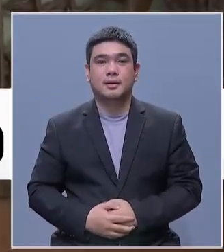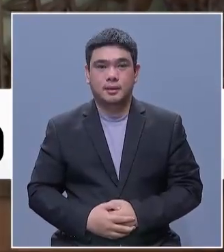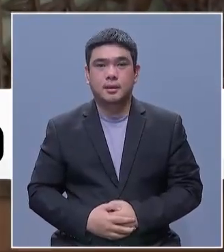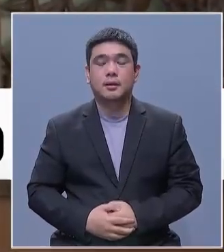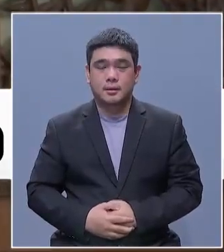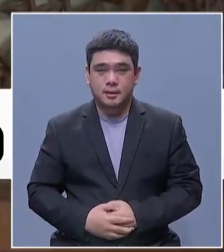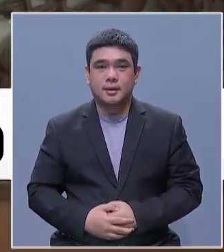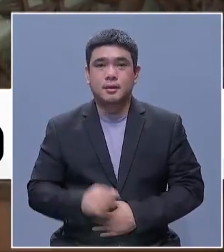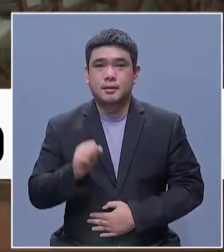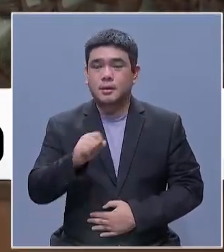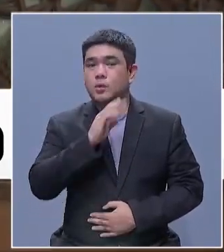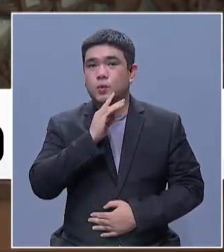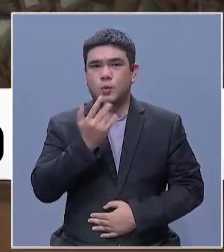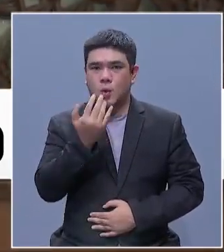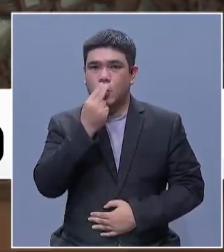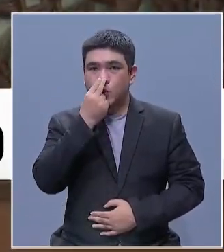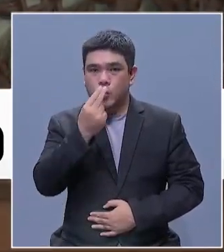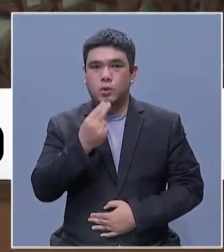น่าจะครับนะครับเดี๋ยวลอง